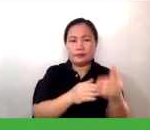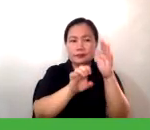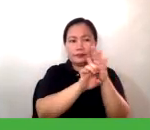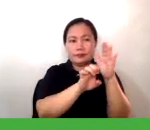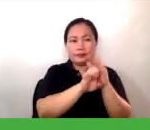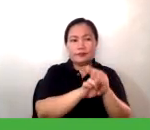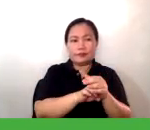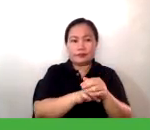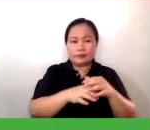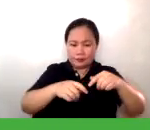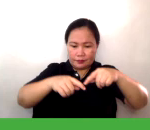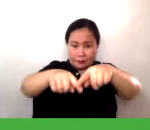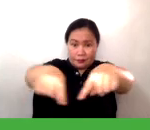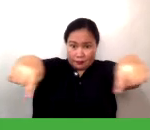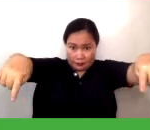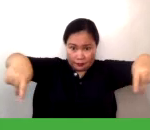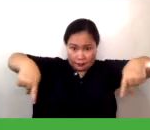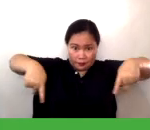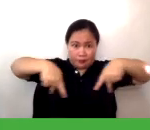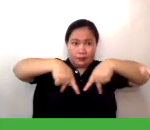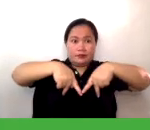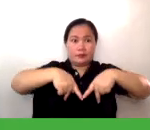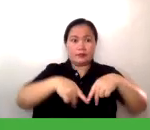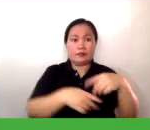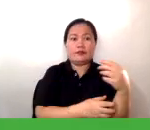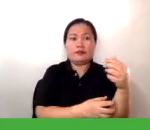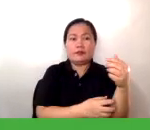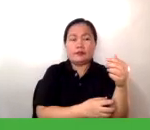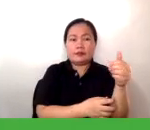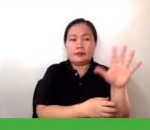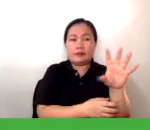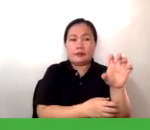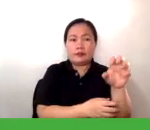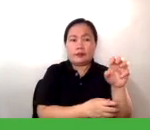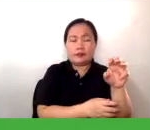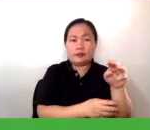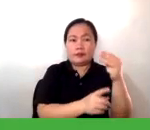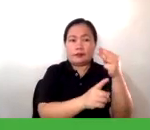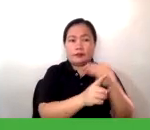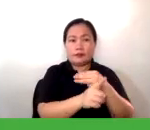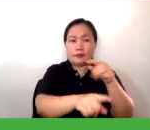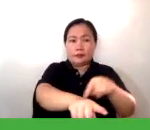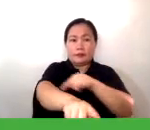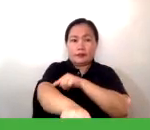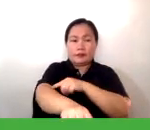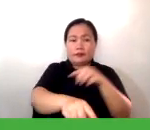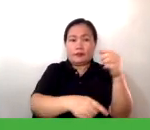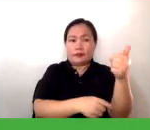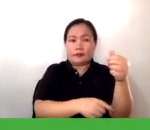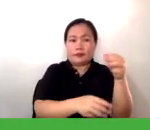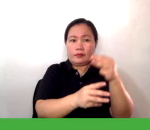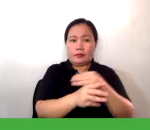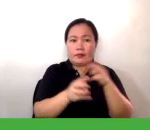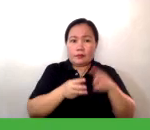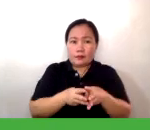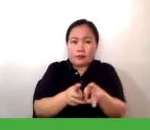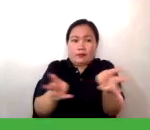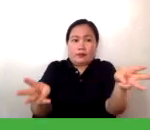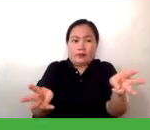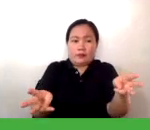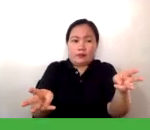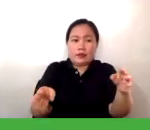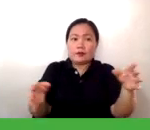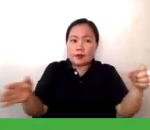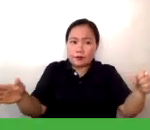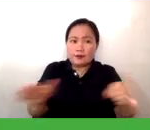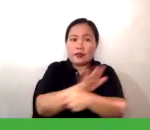Okay? Next. A pool is 15 meters long and 10 meters wide. If it is to be filled with water